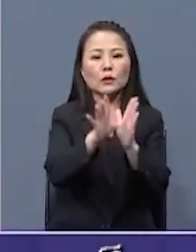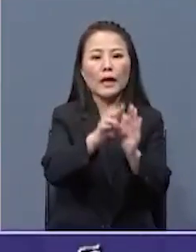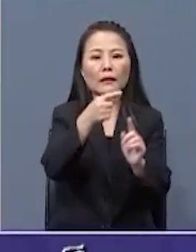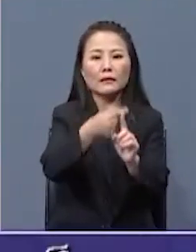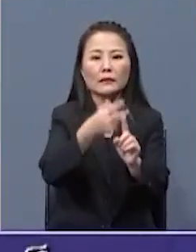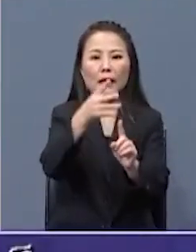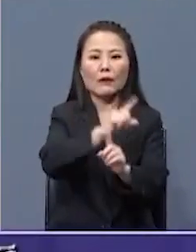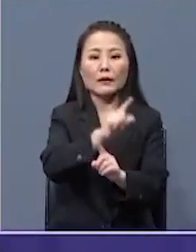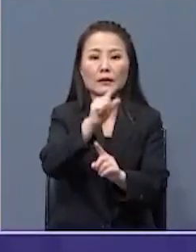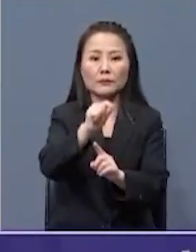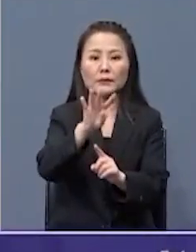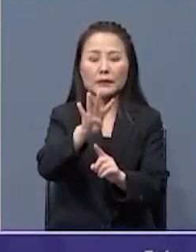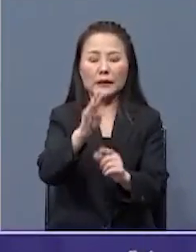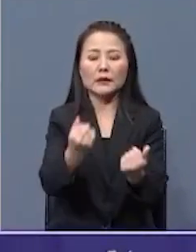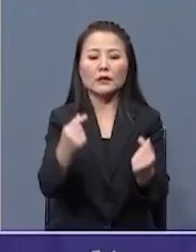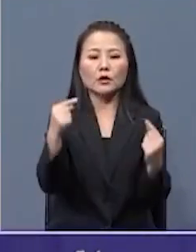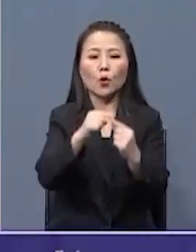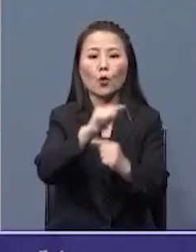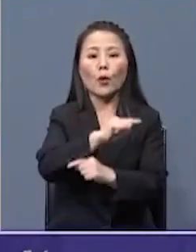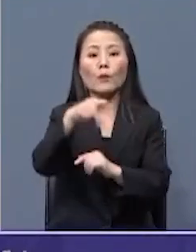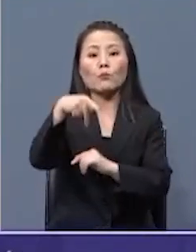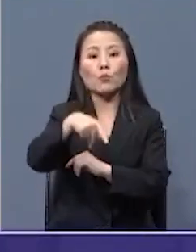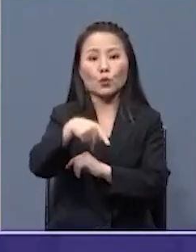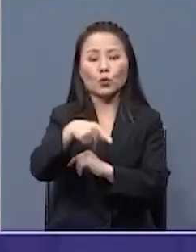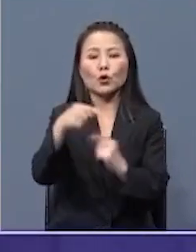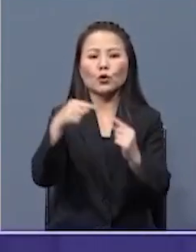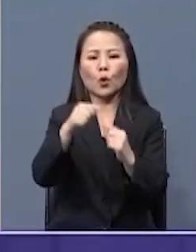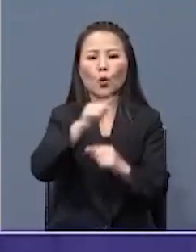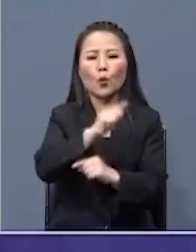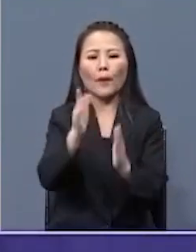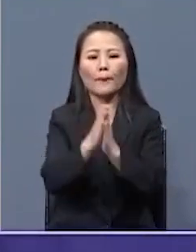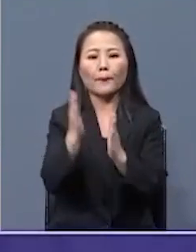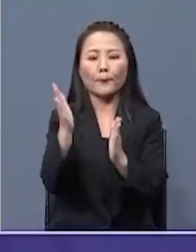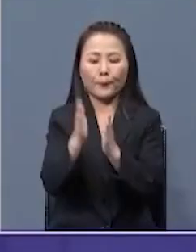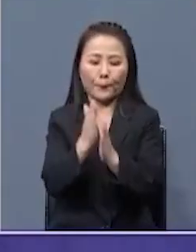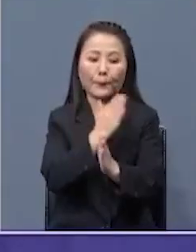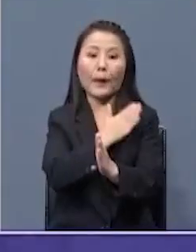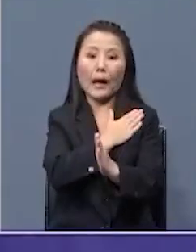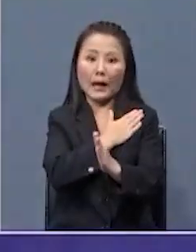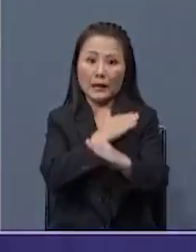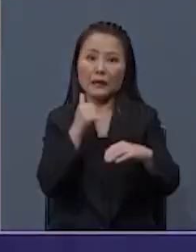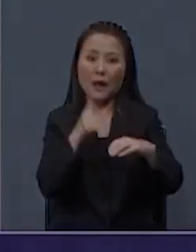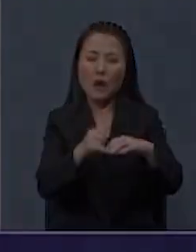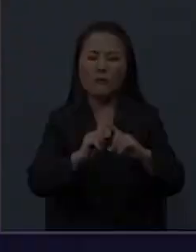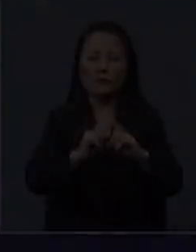คมไม่เว้นวันหยุดราชการก็คือวันพุธเป็นวันหยุดวิสาขบูชานะฮะก็เปิดรับสมัครตามปกติครับ